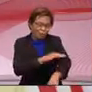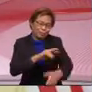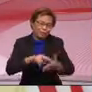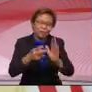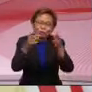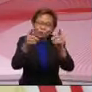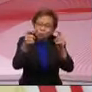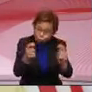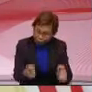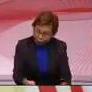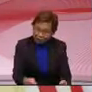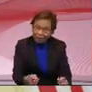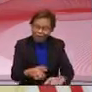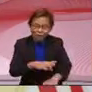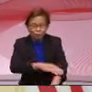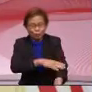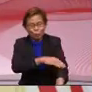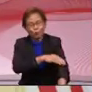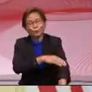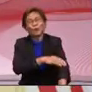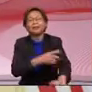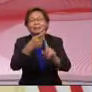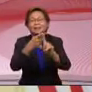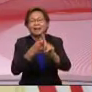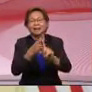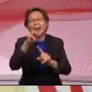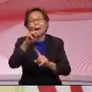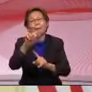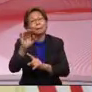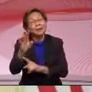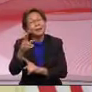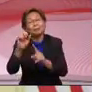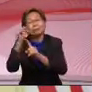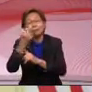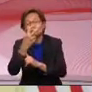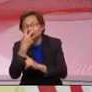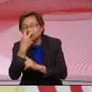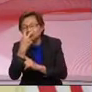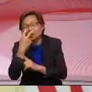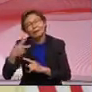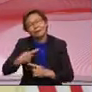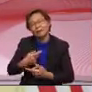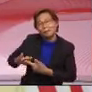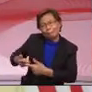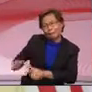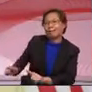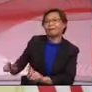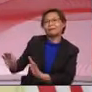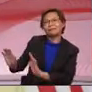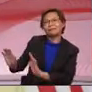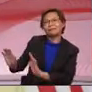tukang-tukang urut daripada Persatuan Orang Buta pun kita membenarkan. Yang